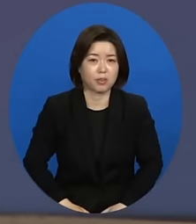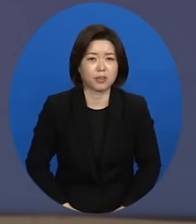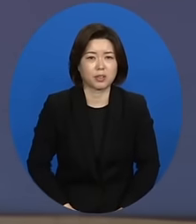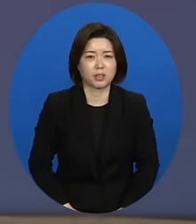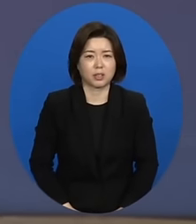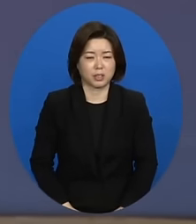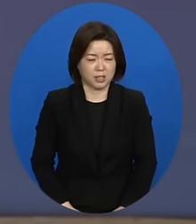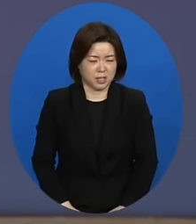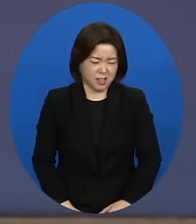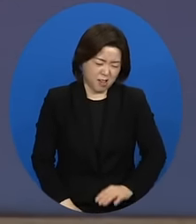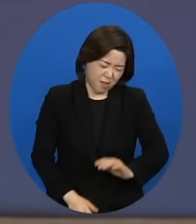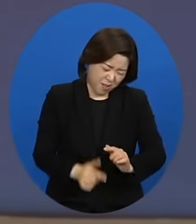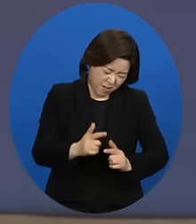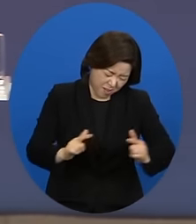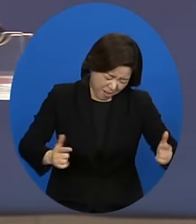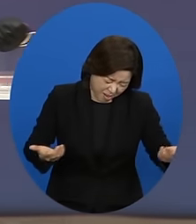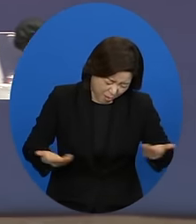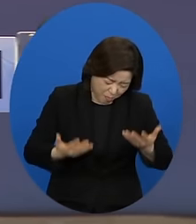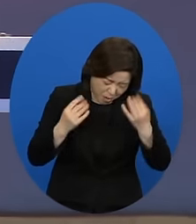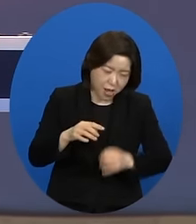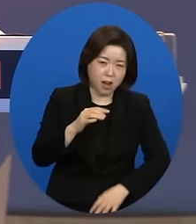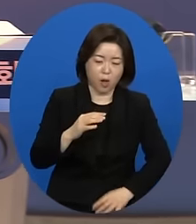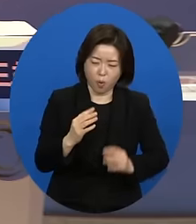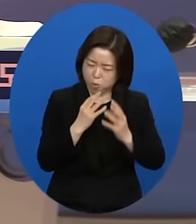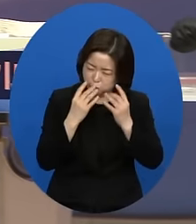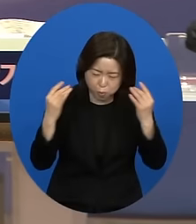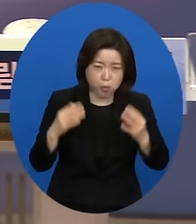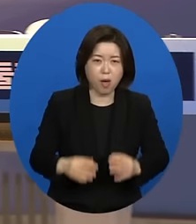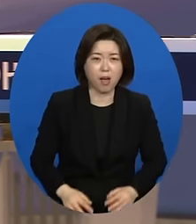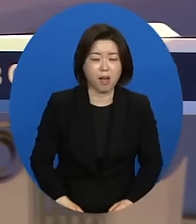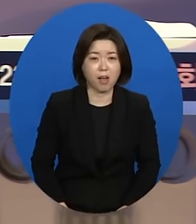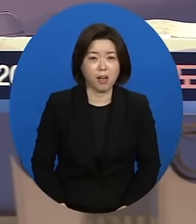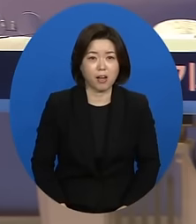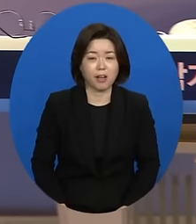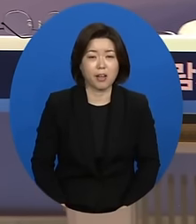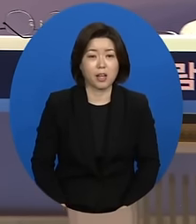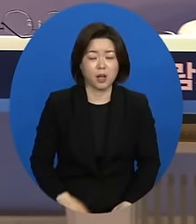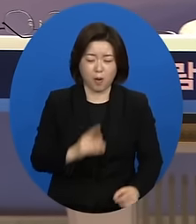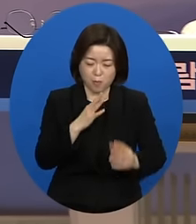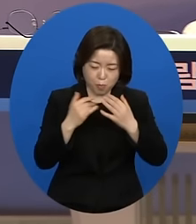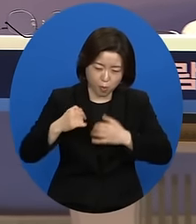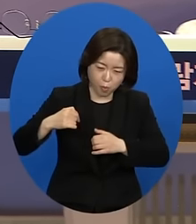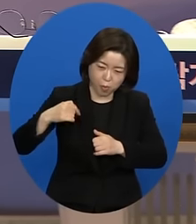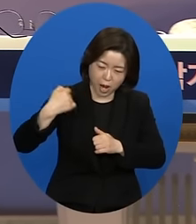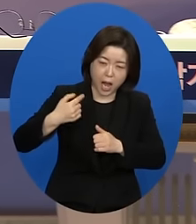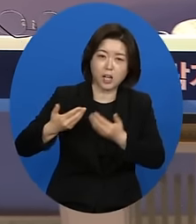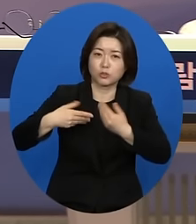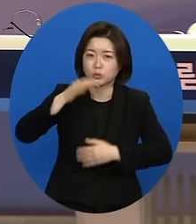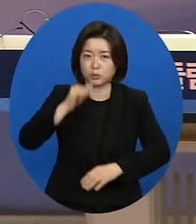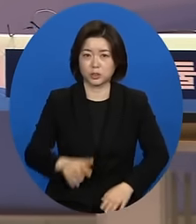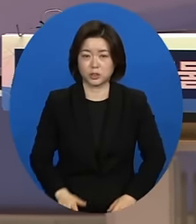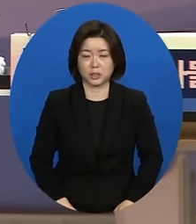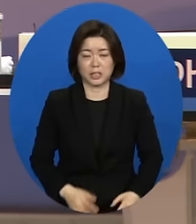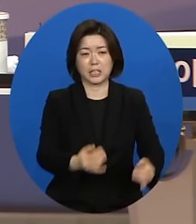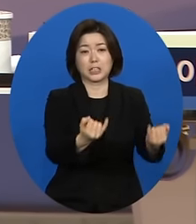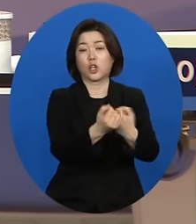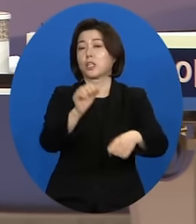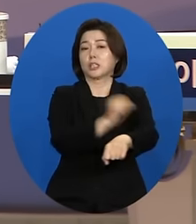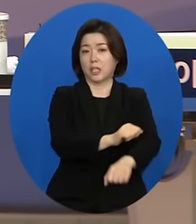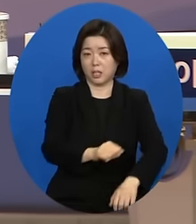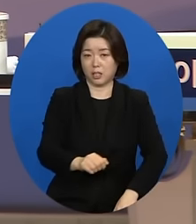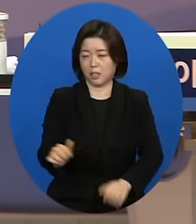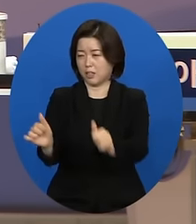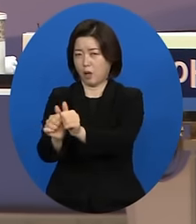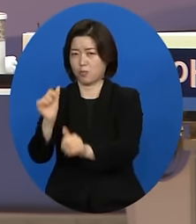별짓 다 했어요. 또 별짓 다 하도록 가르쳐 줬어요. 여자들이 잘해, 남자들은 못해.